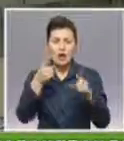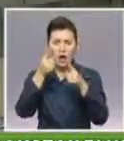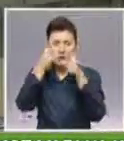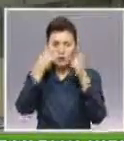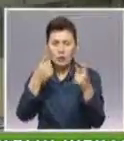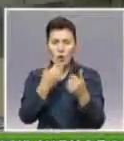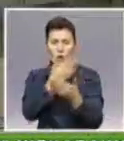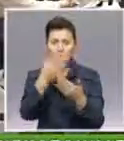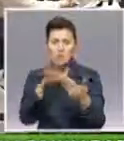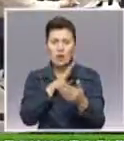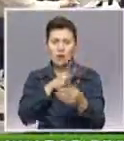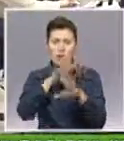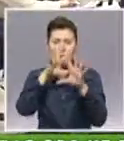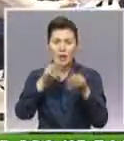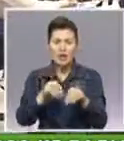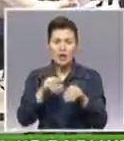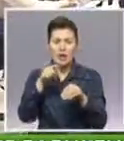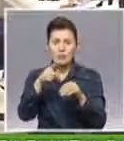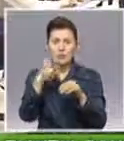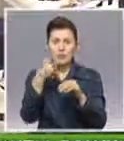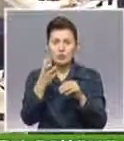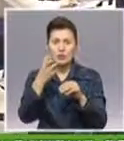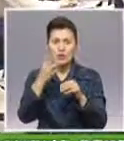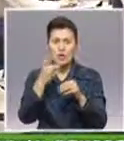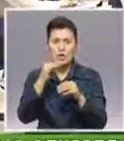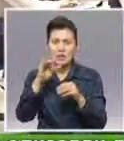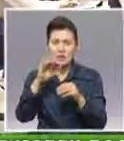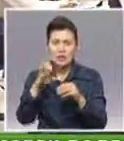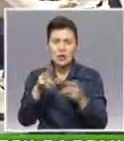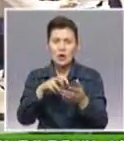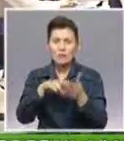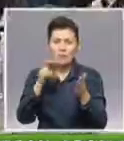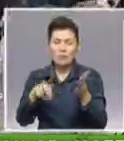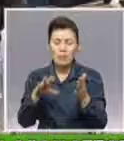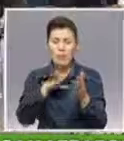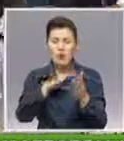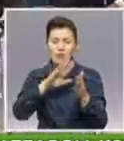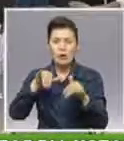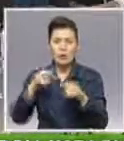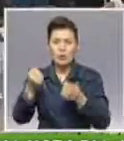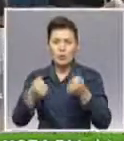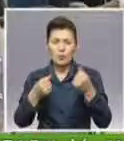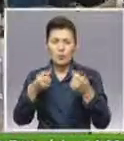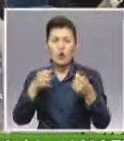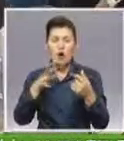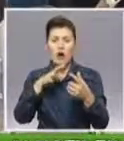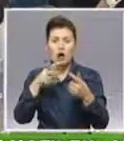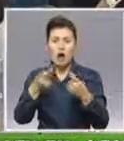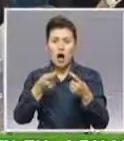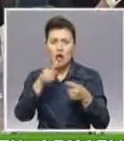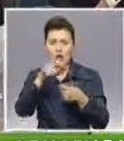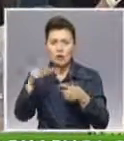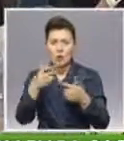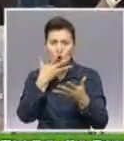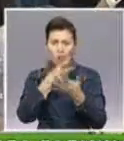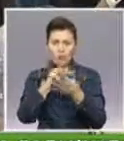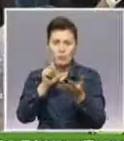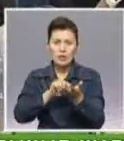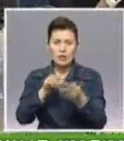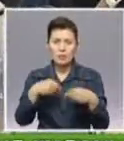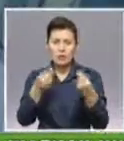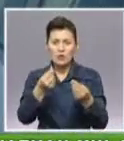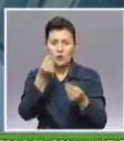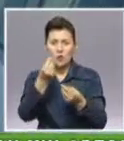хабарлауынша, осы аралықта барлығы 1350 рейс кейінге шегеріліпті. Пилоттардың наразылығы өздері зейнетке шығар кезде